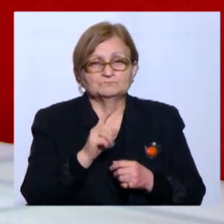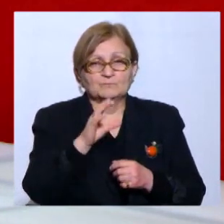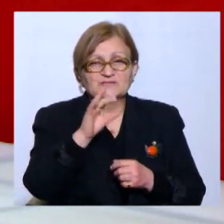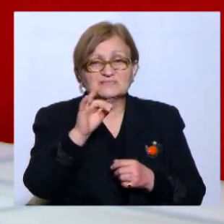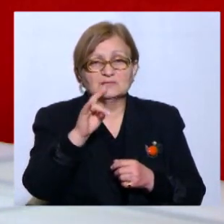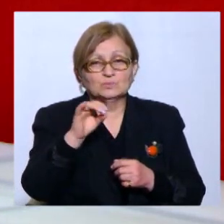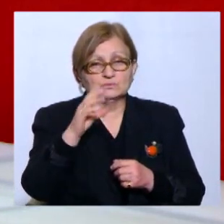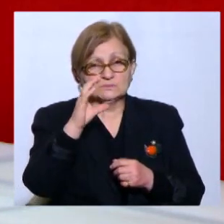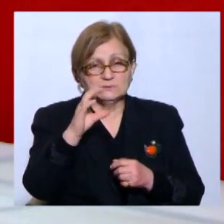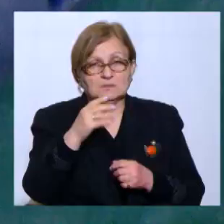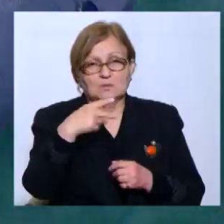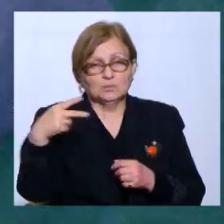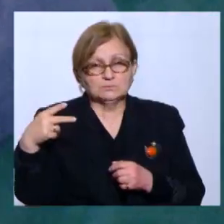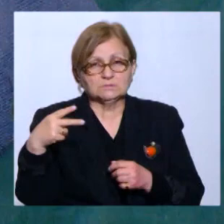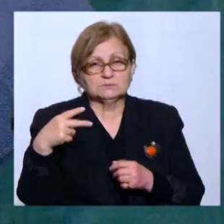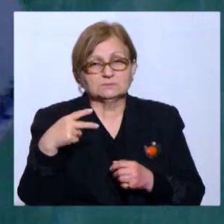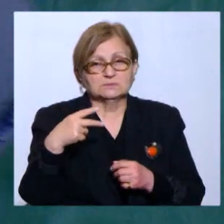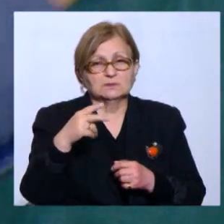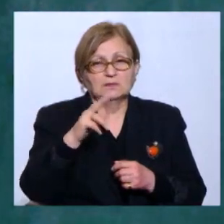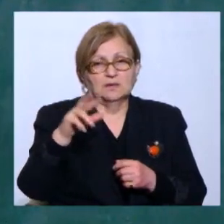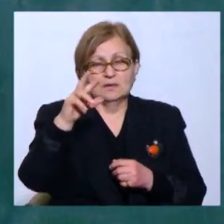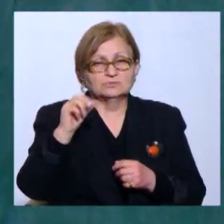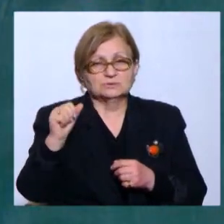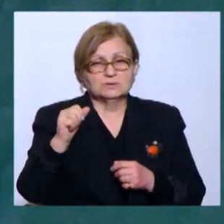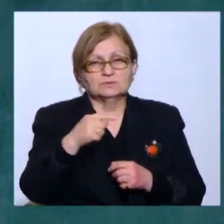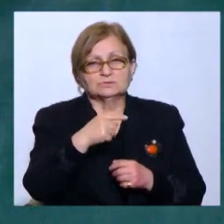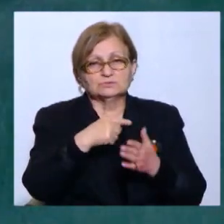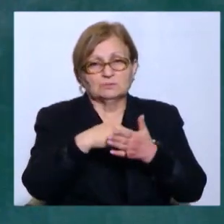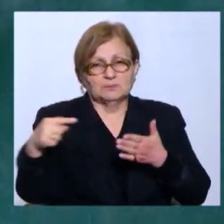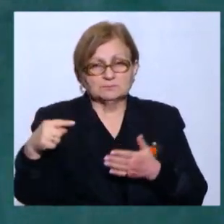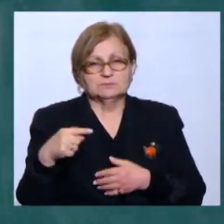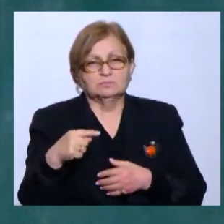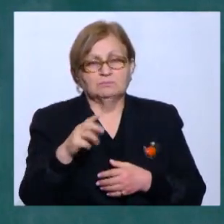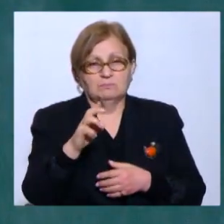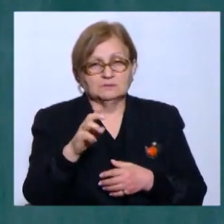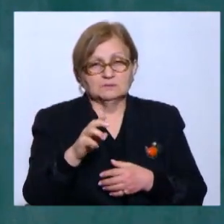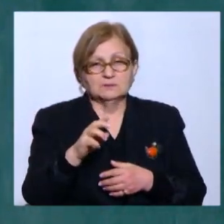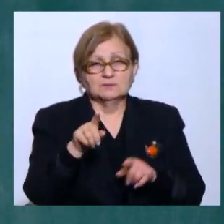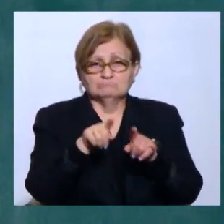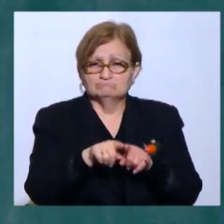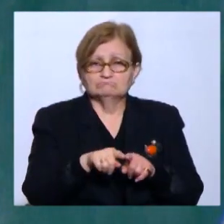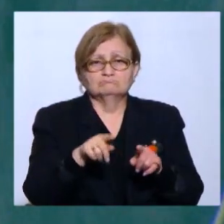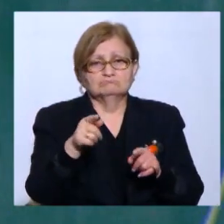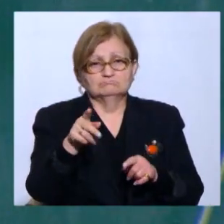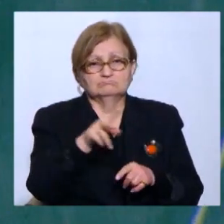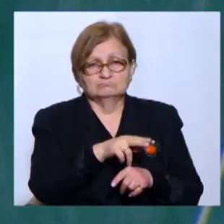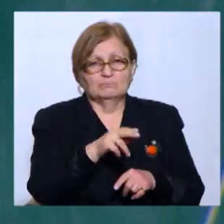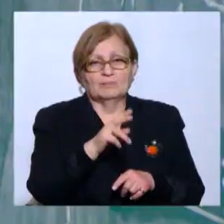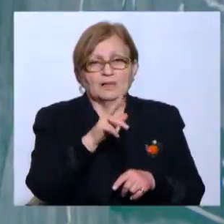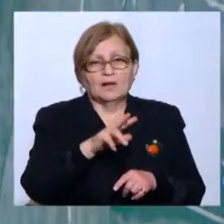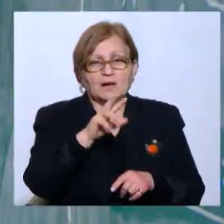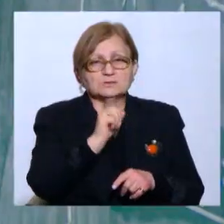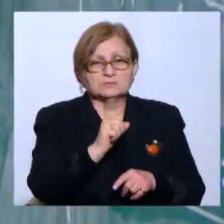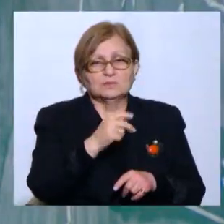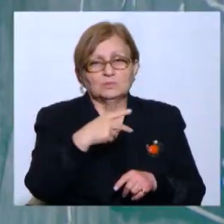სინუს c უდრის ha შეფარდებული b-ზე. შესაბამისად ha